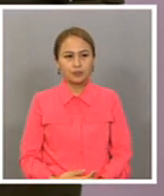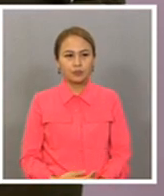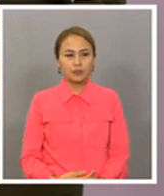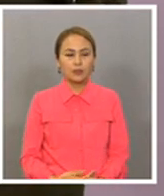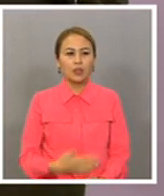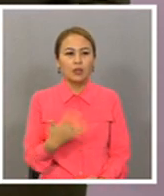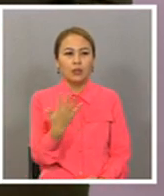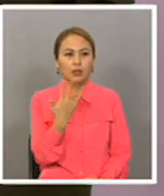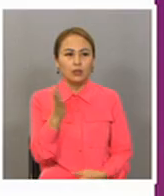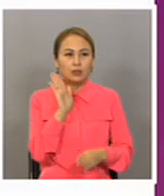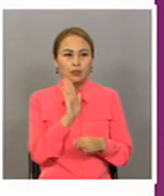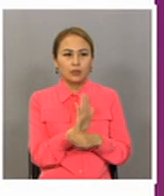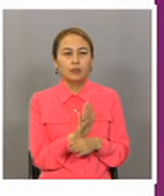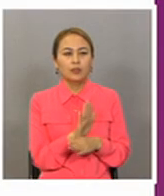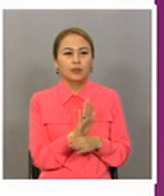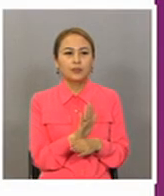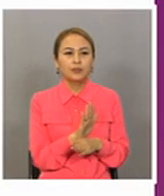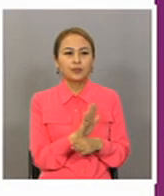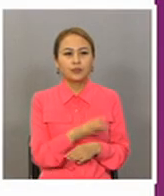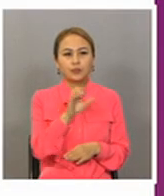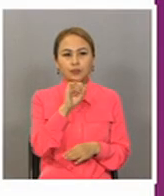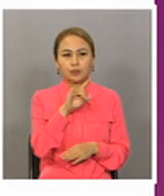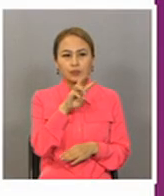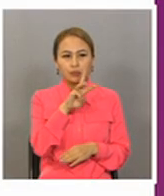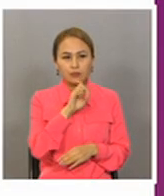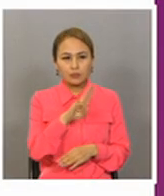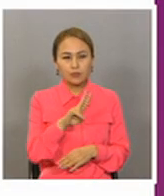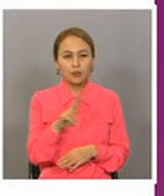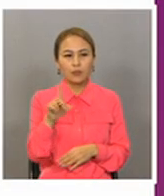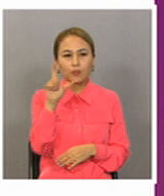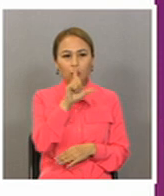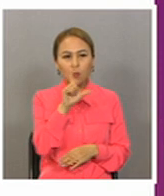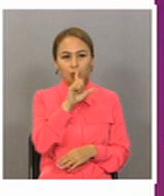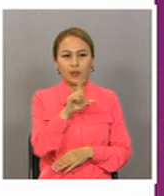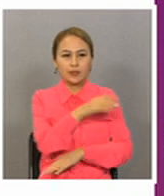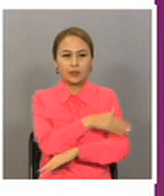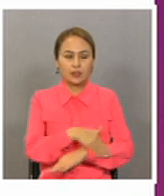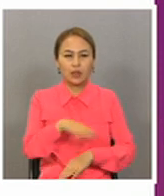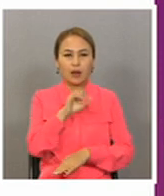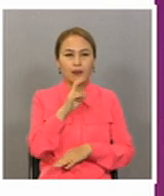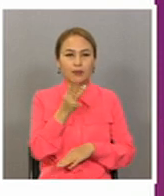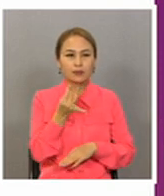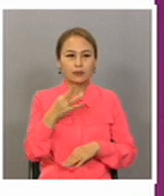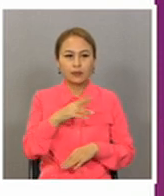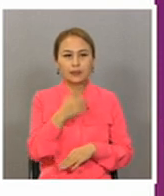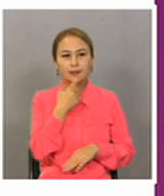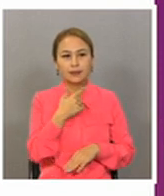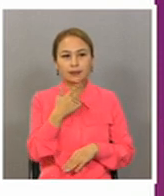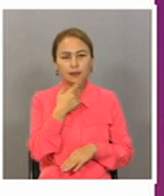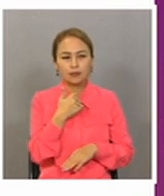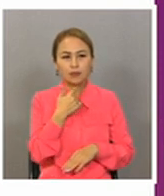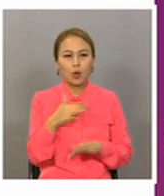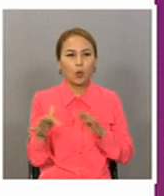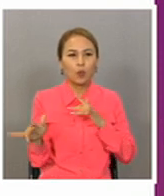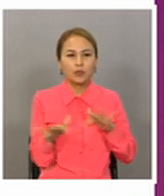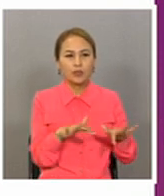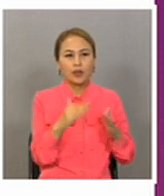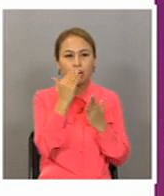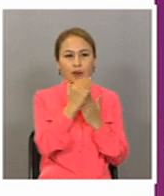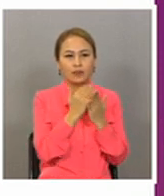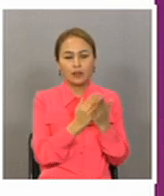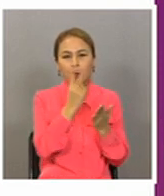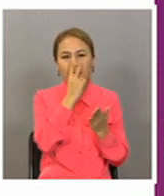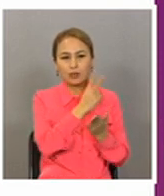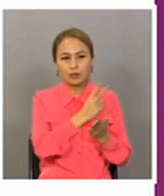5-ші тапсырма. Арманның көк сызық және Әлияның қызыл сызық қозғалыс графигіне